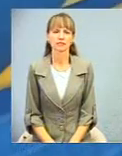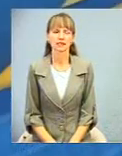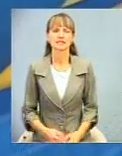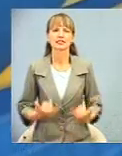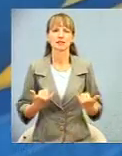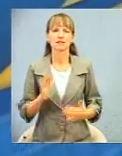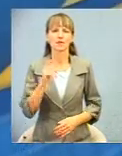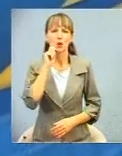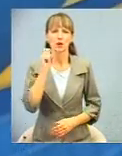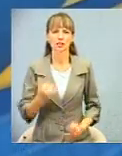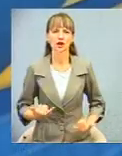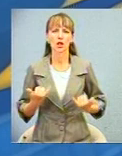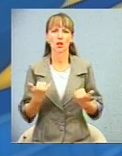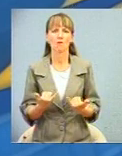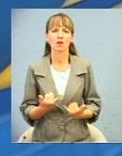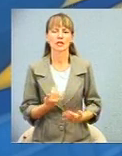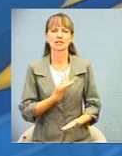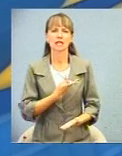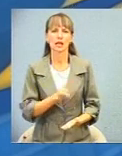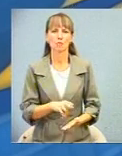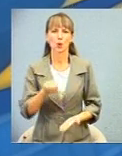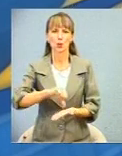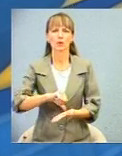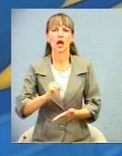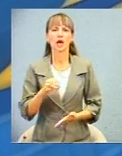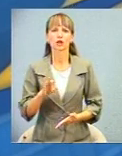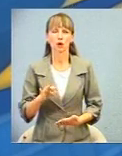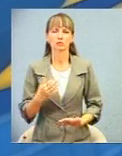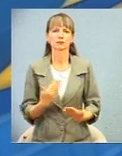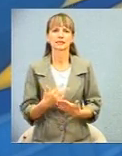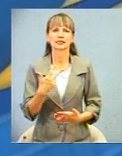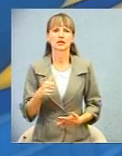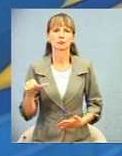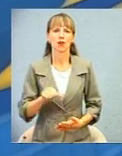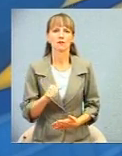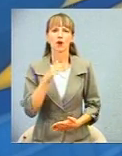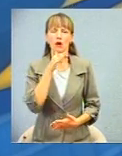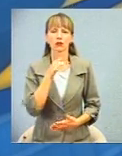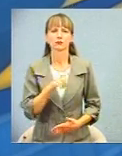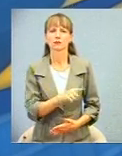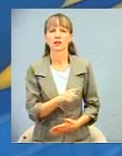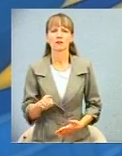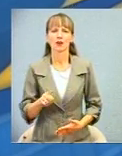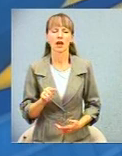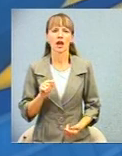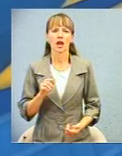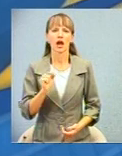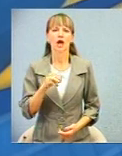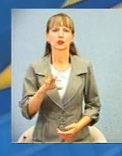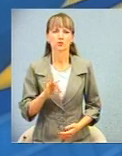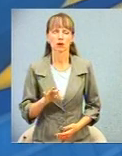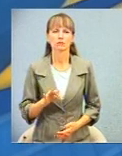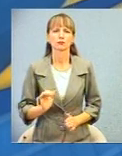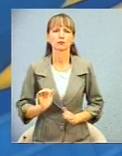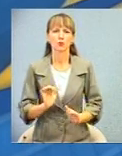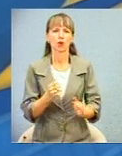Сьогодні в Україні вшановують загиблих учасників АТО. Майже 3,5 роки триває антитерористична операція на Донбасі. Поштовхом до